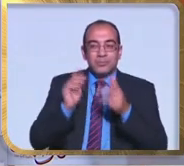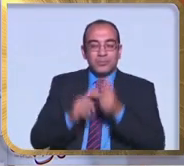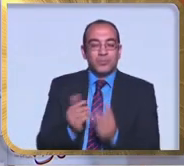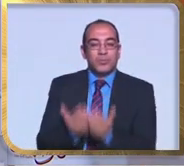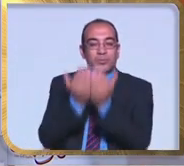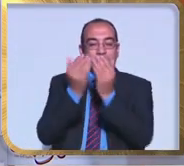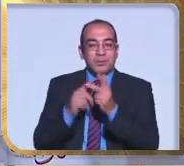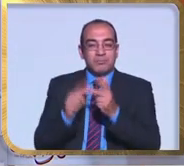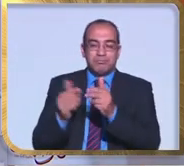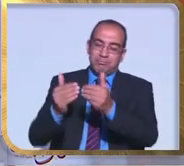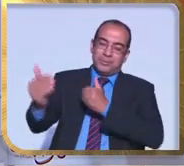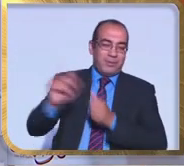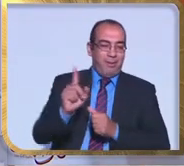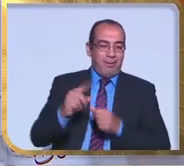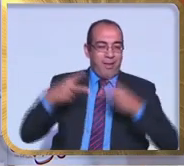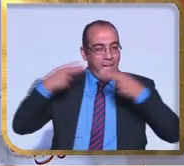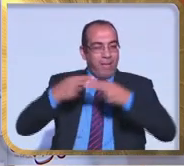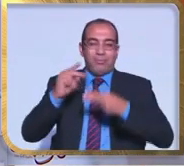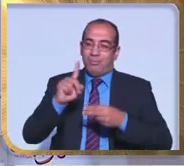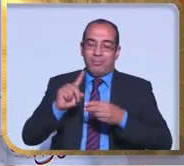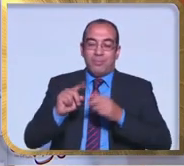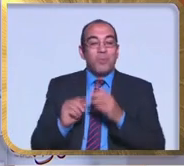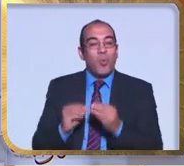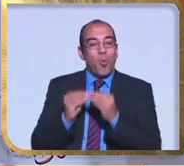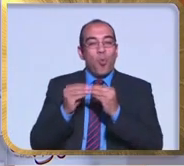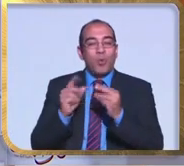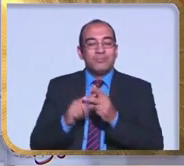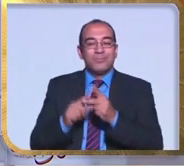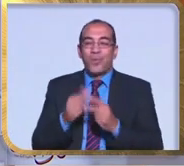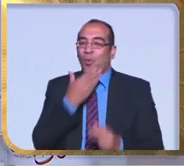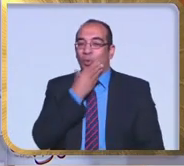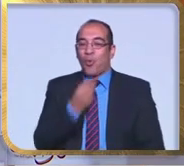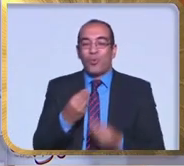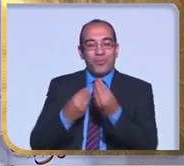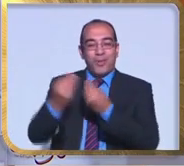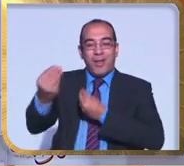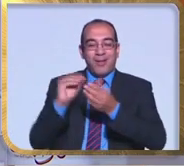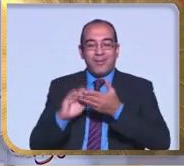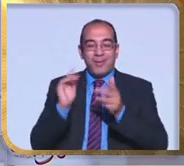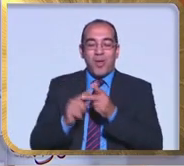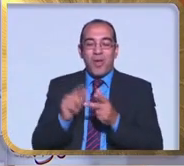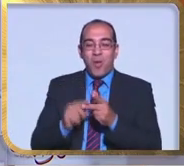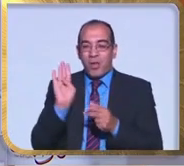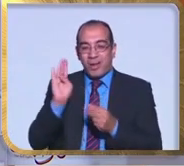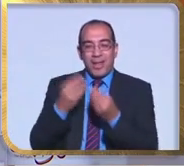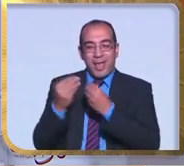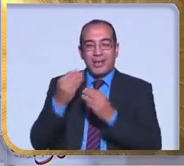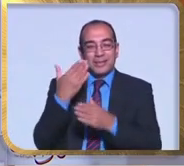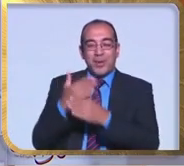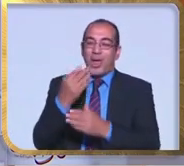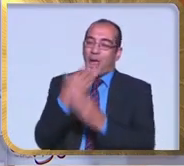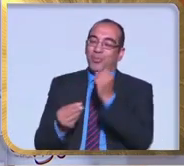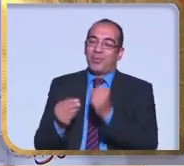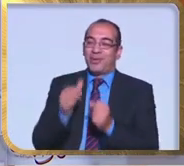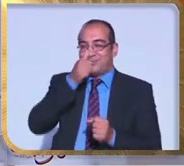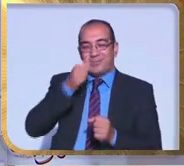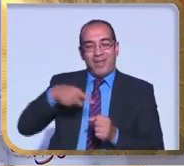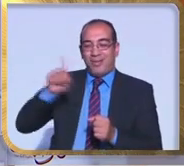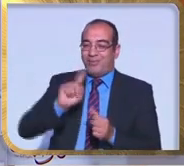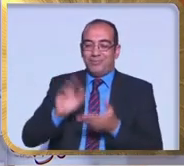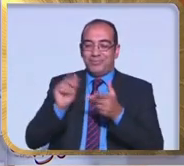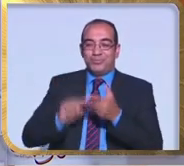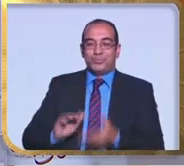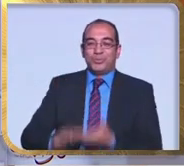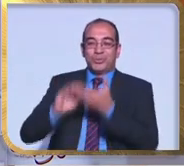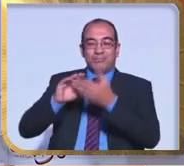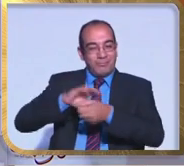يبقاش هجر تام، إنما في نوع من الجمال في طريقة التعامل عشان ابنك ما يبقاش فيه ضغوط عليه ولا